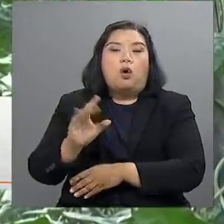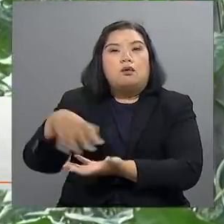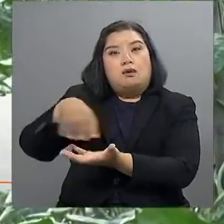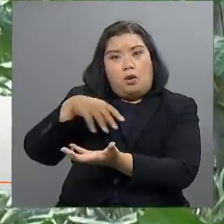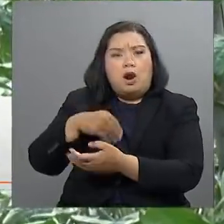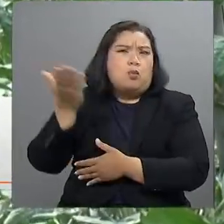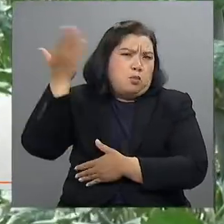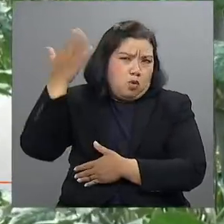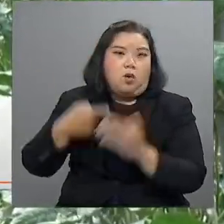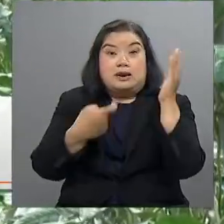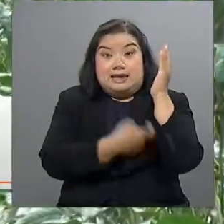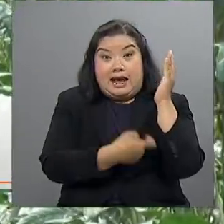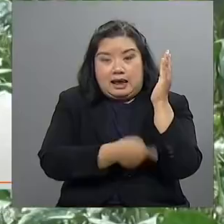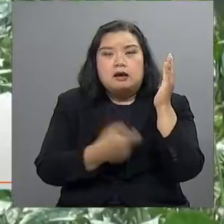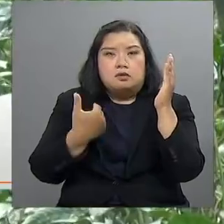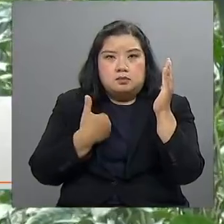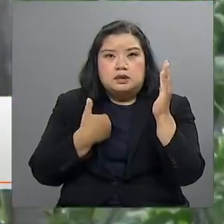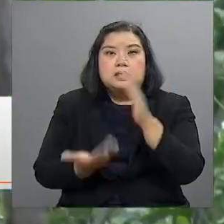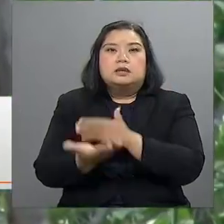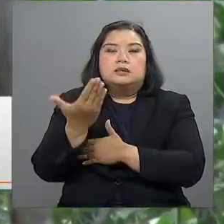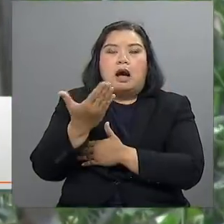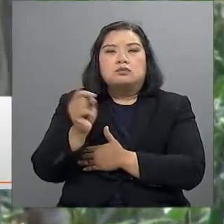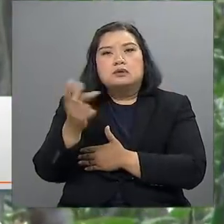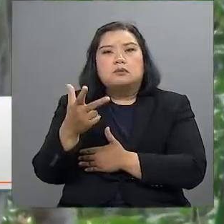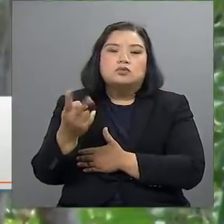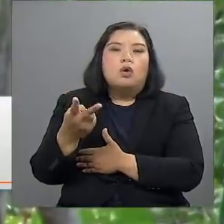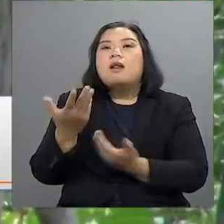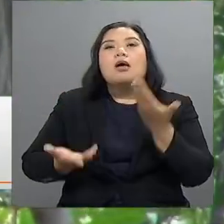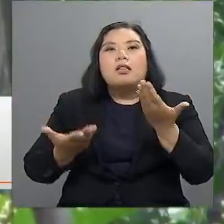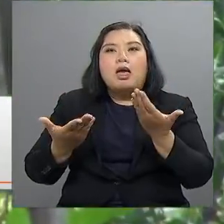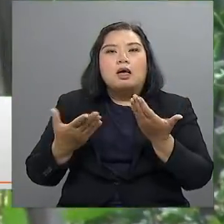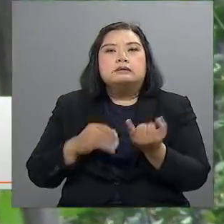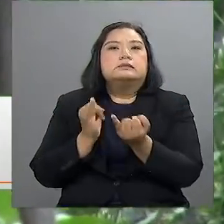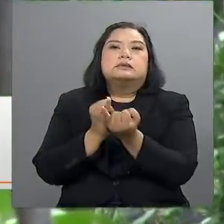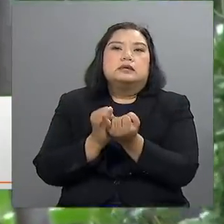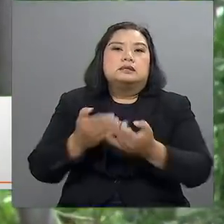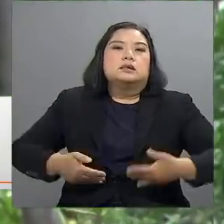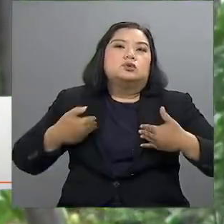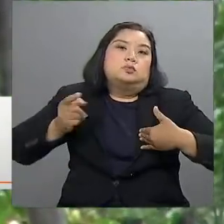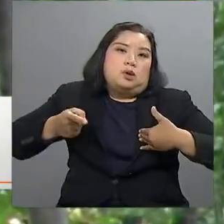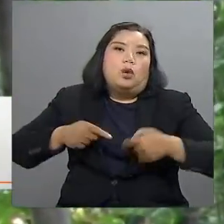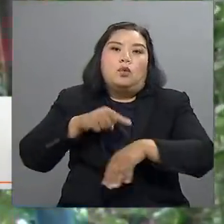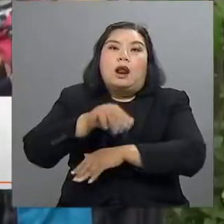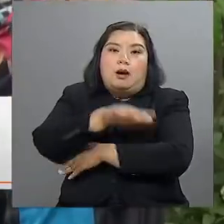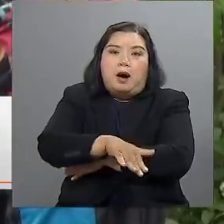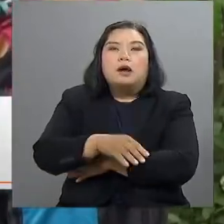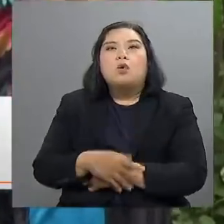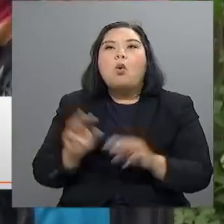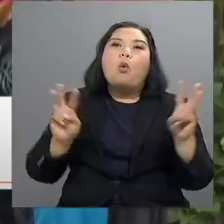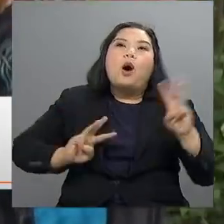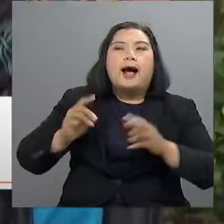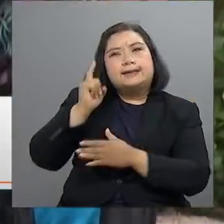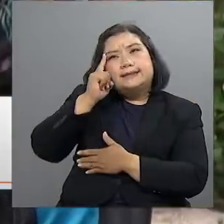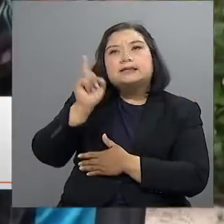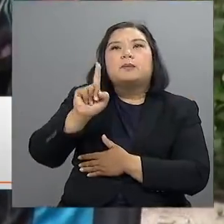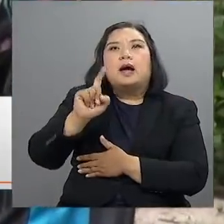ดยางในช่วงใกล้รุ่งตามวิถีคนในพื้นที่3จังหวัดชายแดนใต้ช่วงบ่ายเนี่ยมีเวลาว่างก็เลยศึกษาเรื่องช่องทางว่ามีช่องทางไหนส